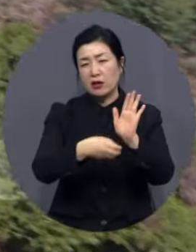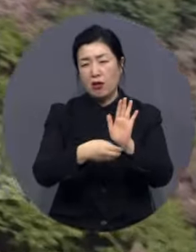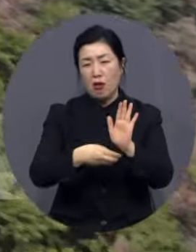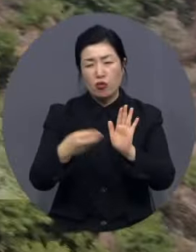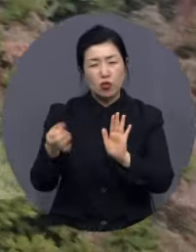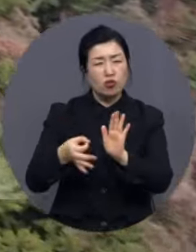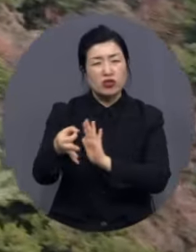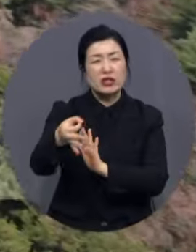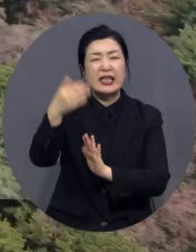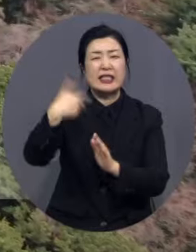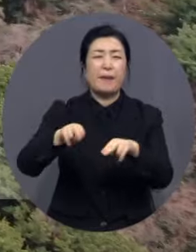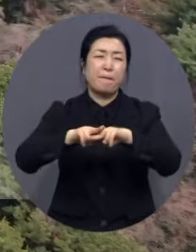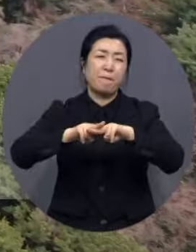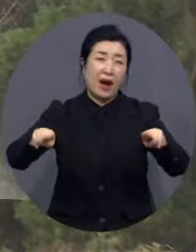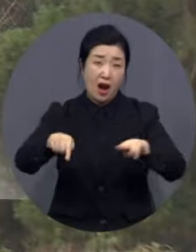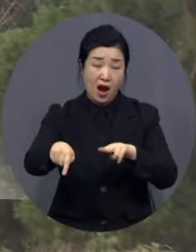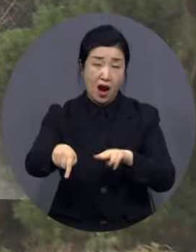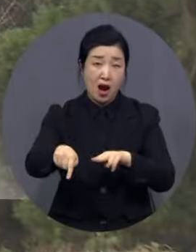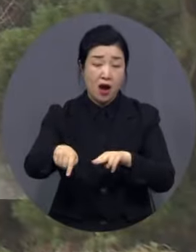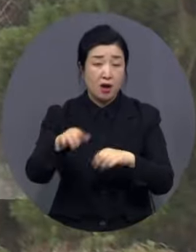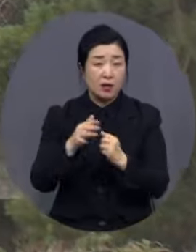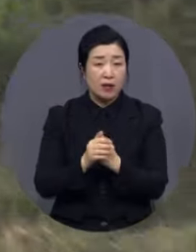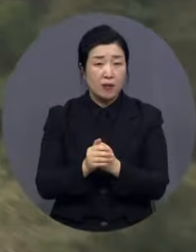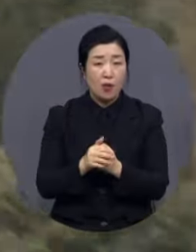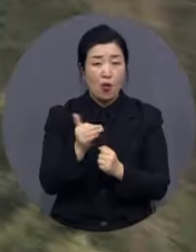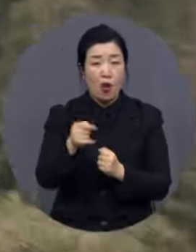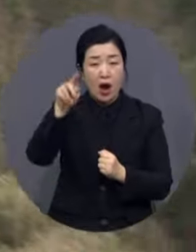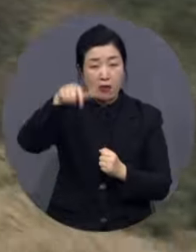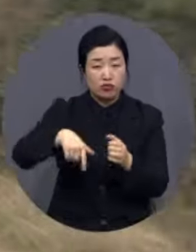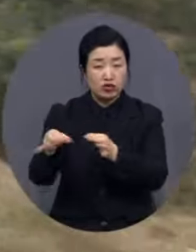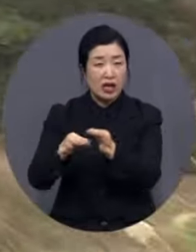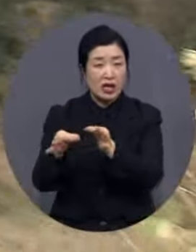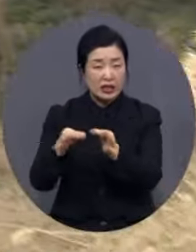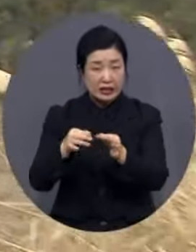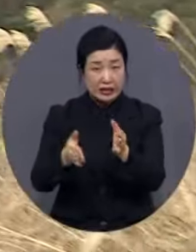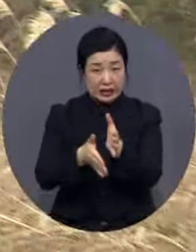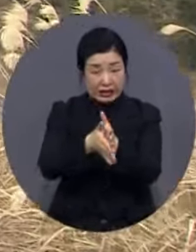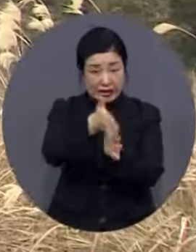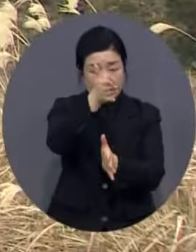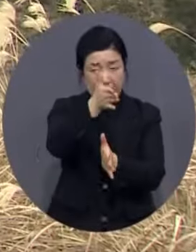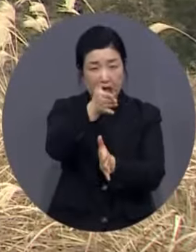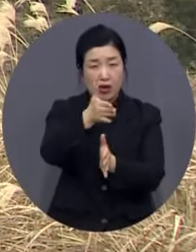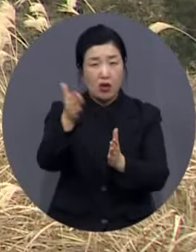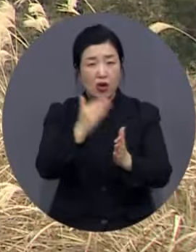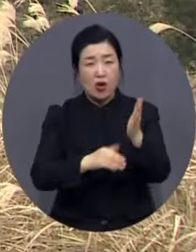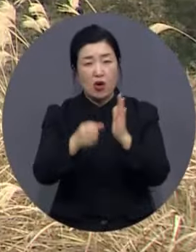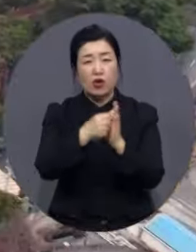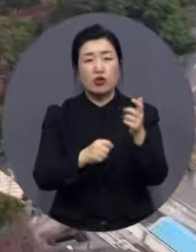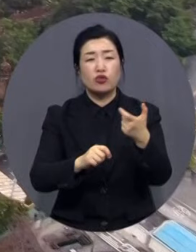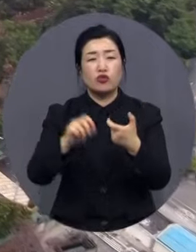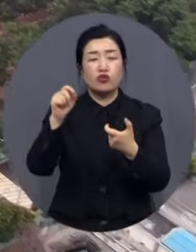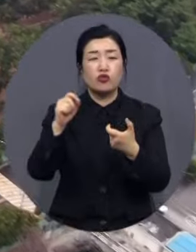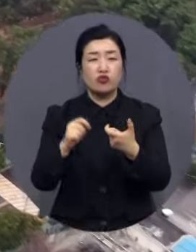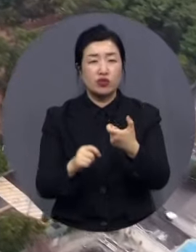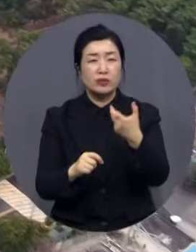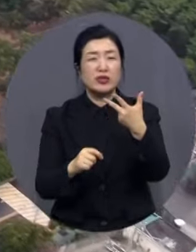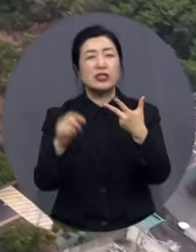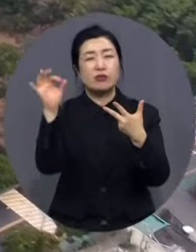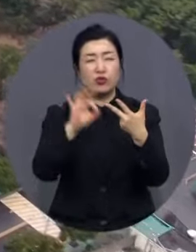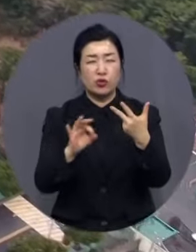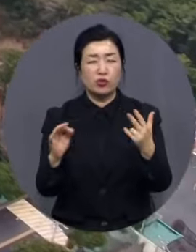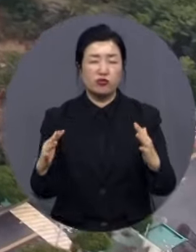못해 계약이 파괴된 곳으로 현재 화북상업 지역의 도시 개발 사업은 공정률이 67% 대에